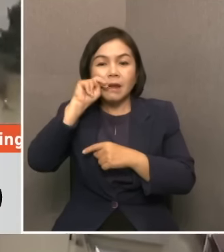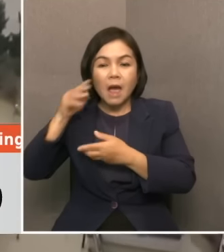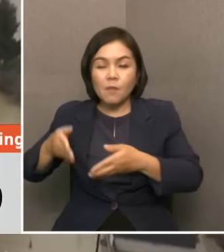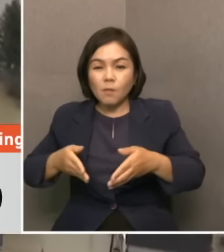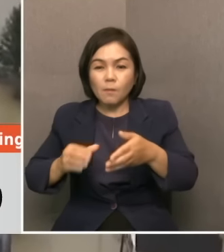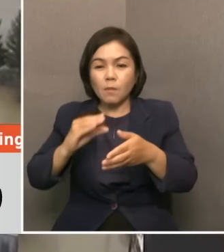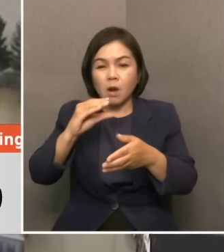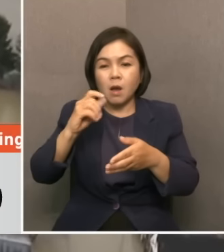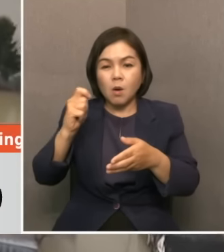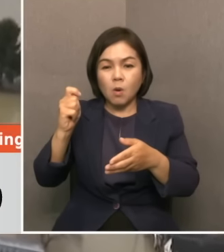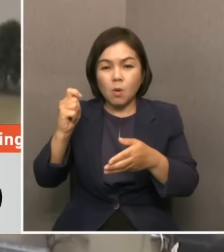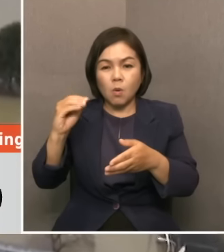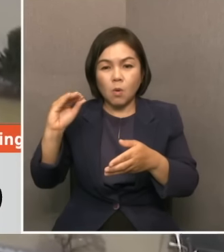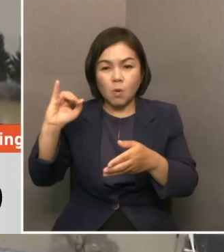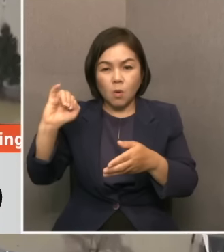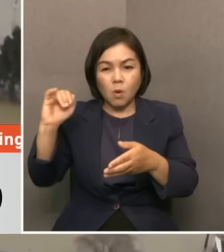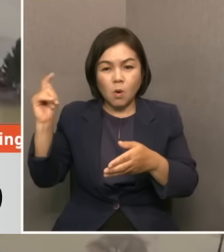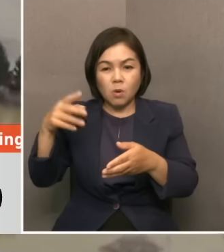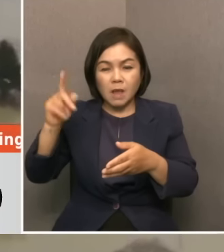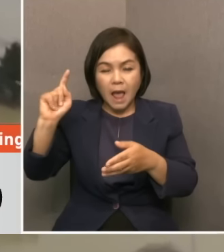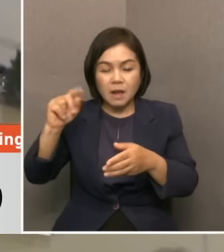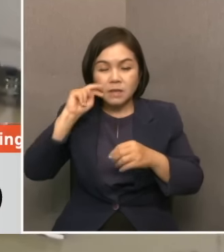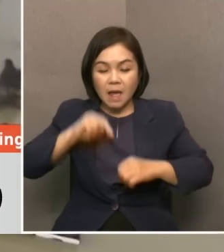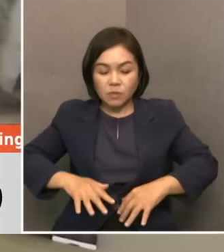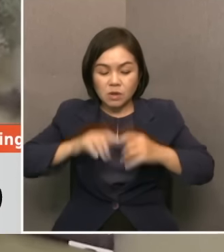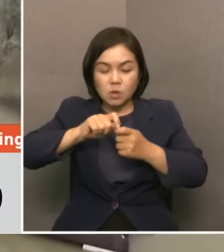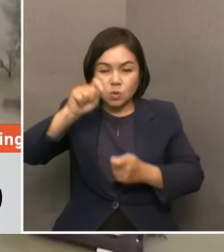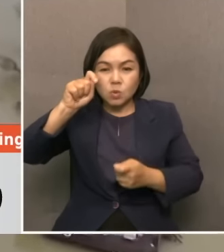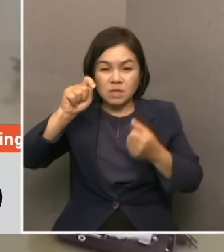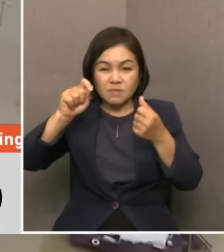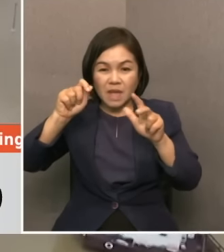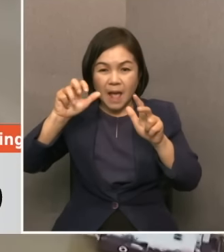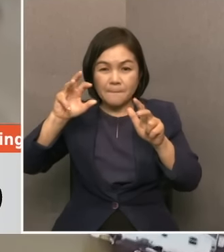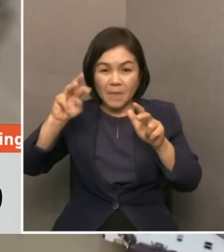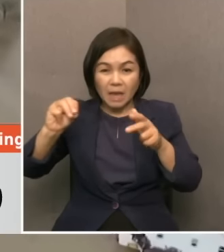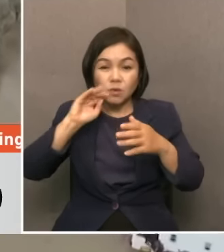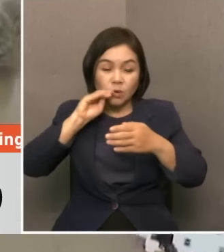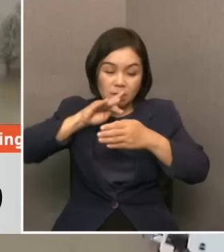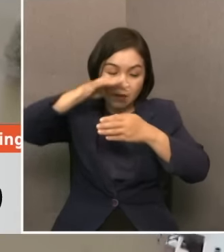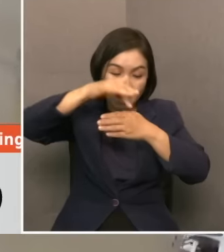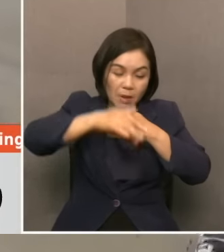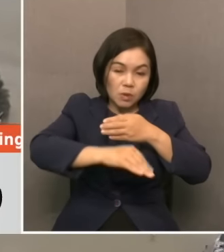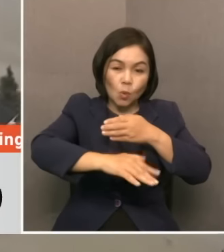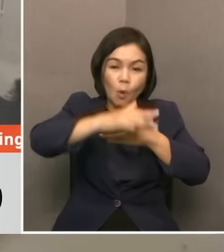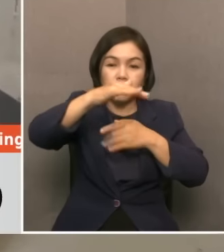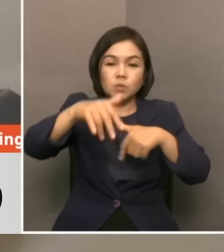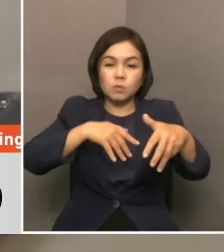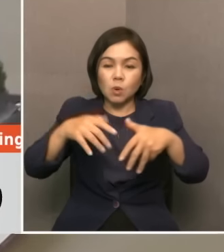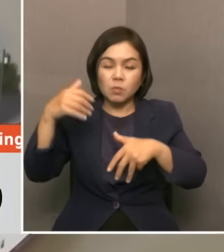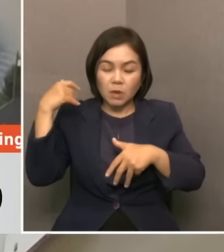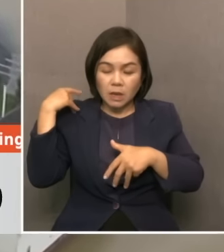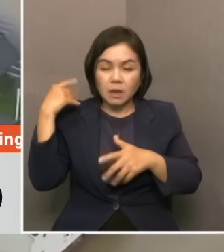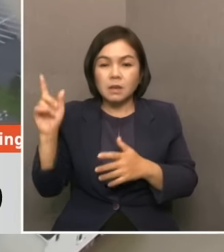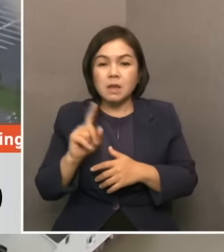อจะสูงเกือบ13เมตรแล้วก็จะเสี่ยงล้นตลิ่งเข้ามาท่วมเพิ่มเติมได้โดยคำเตือนนี้นะคะครอบคลุมเก